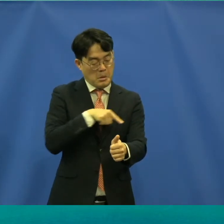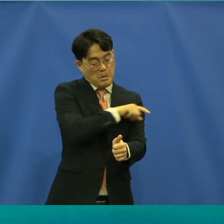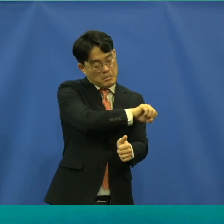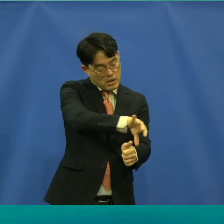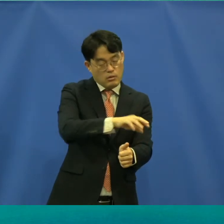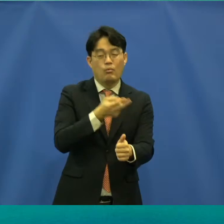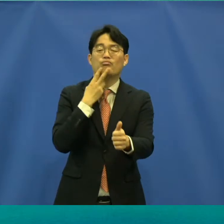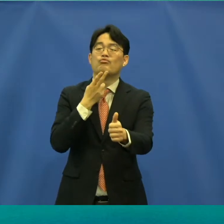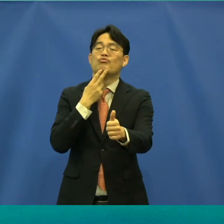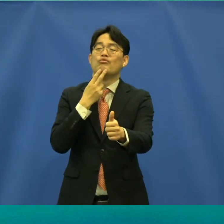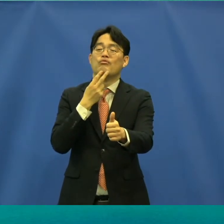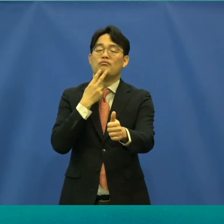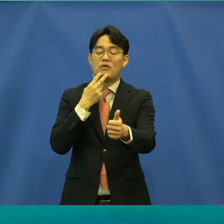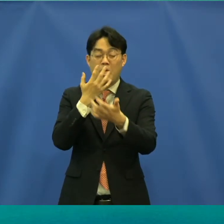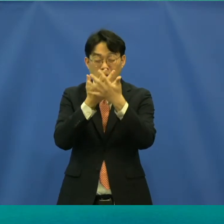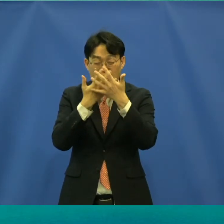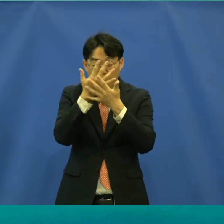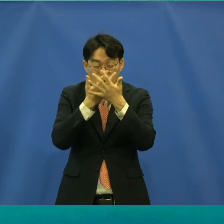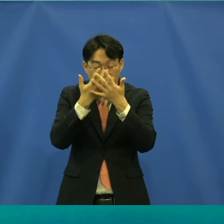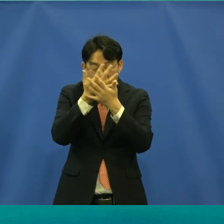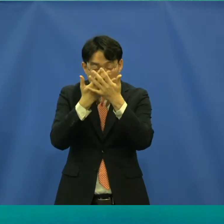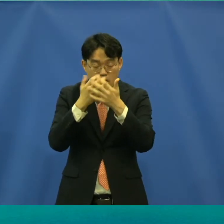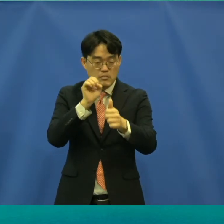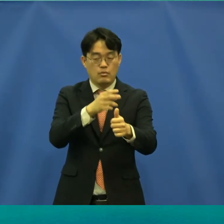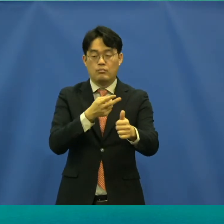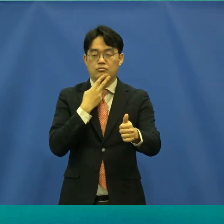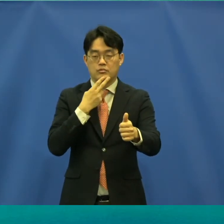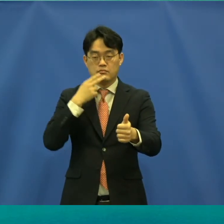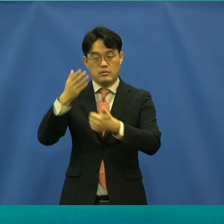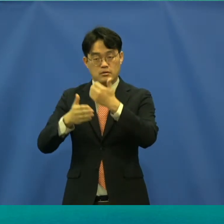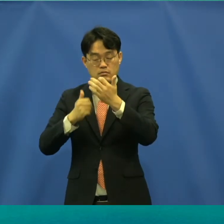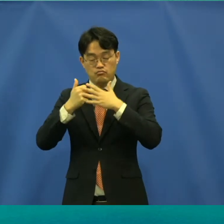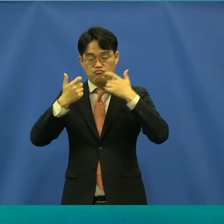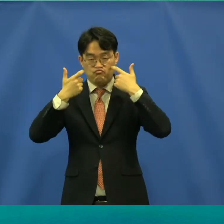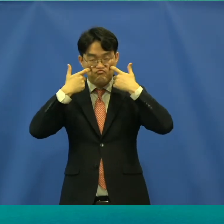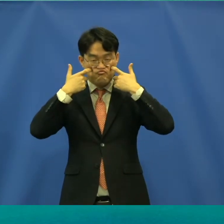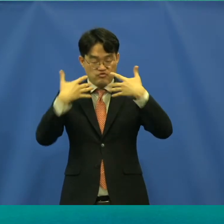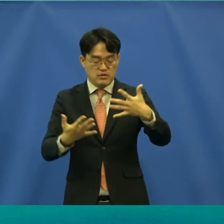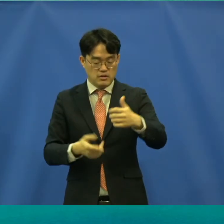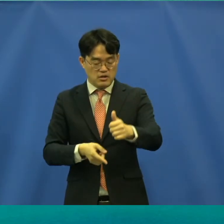여러분, 추상적이라는 말은 뭘까요? 뭔가 알 듯 모를 듯 한 거예요.